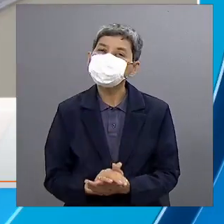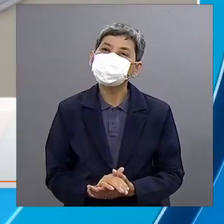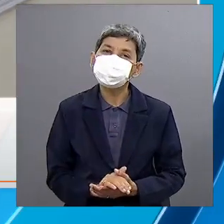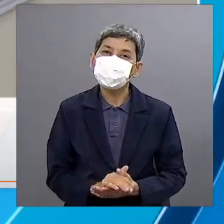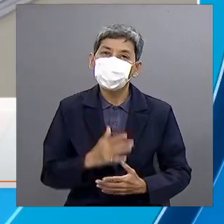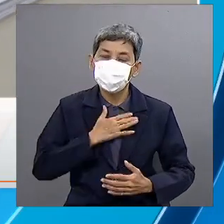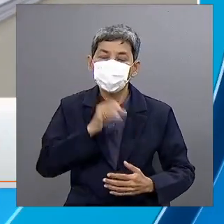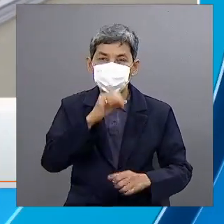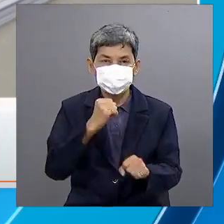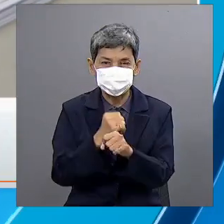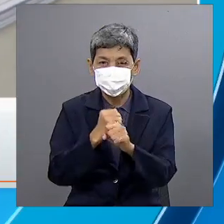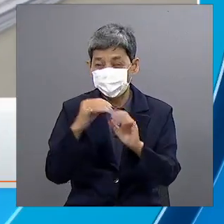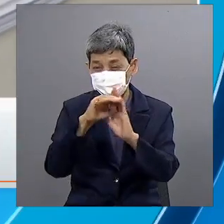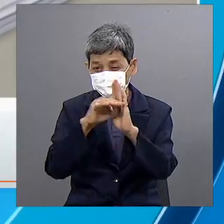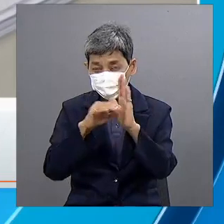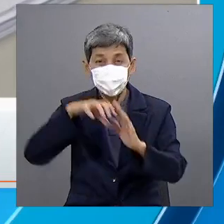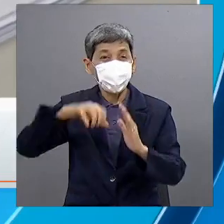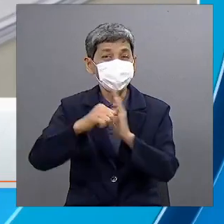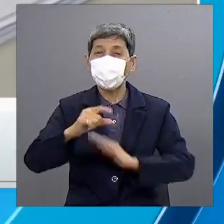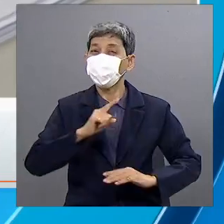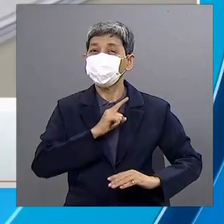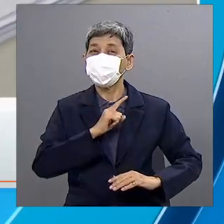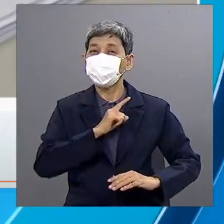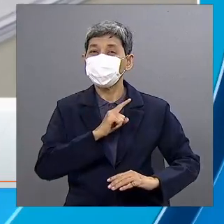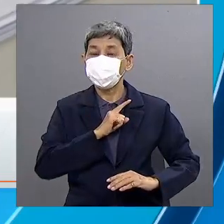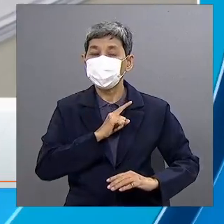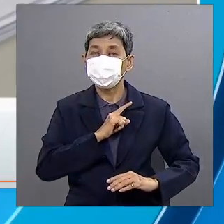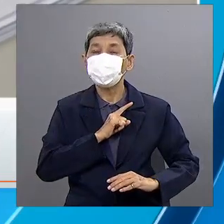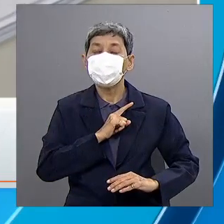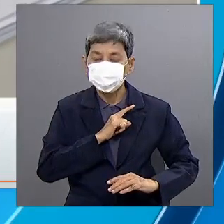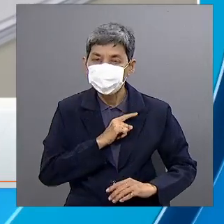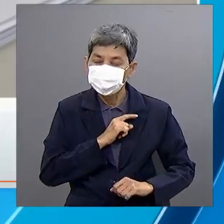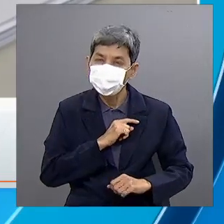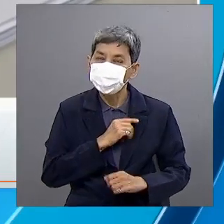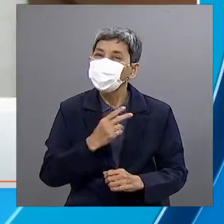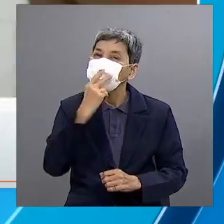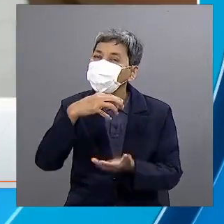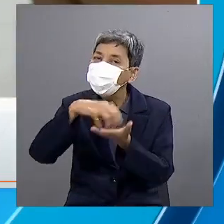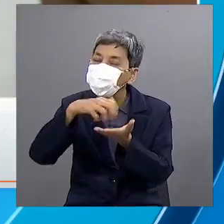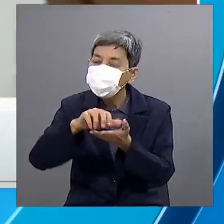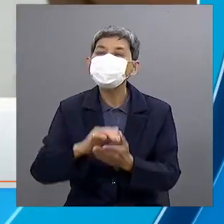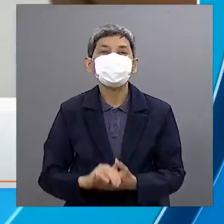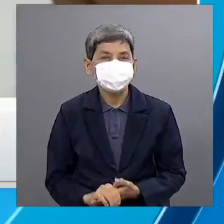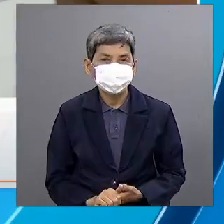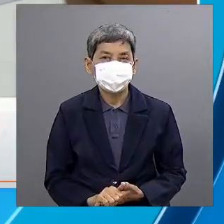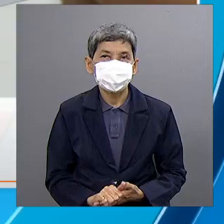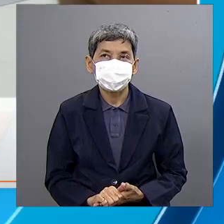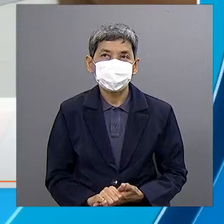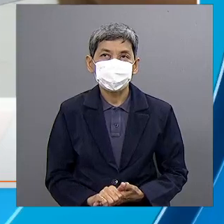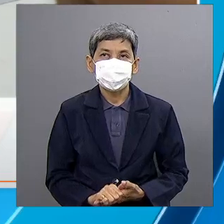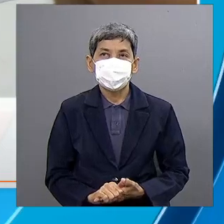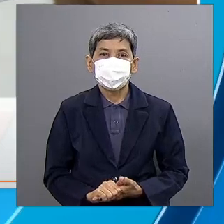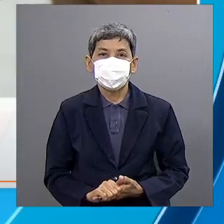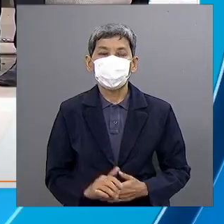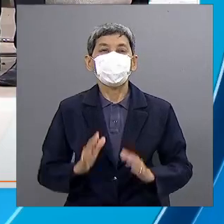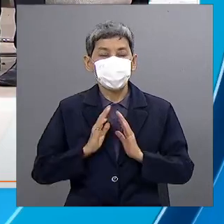ลักที่กรมสรรพากรจะออกหนังสือก็จะเป็นที่กล่าวไปข้างต้นนะคะ ครับครับโอเคครับวันนี้ได้ความรู้พอสมควรเลยครับต้